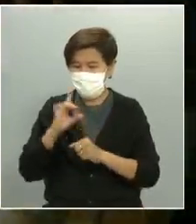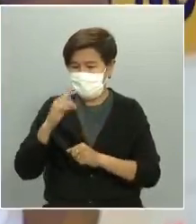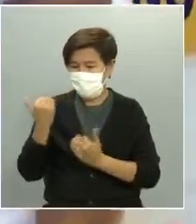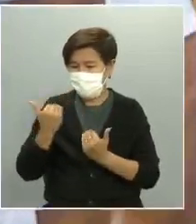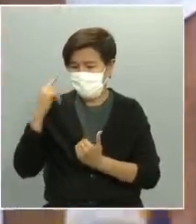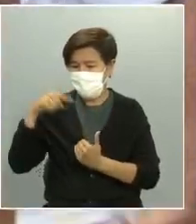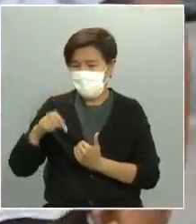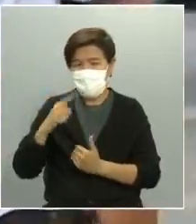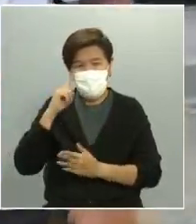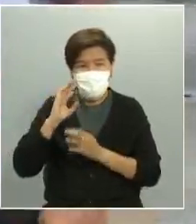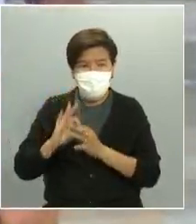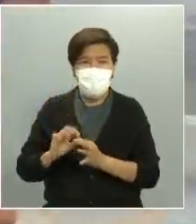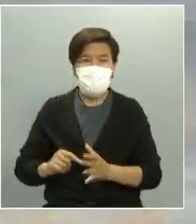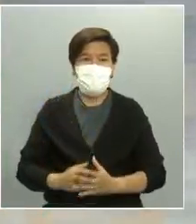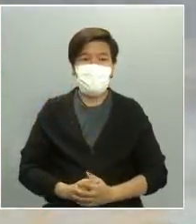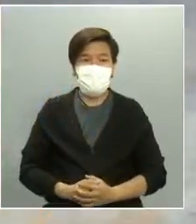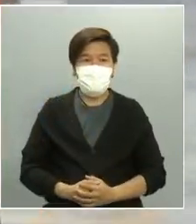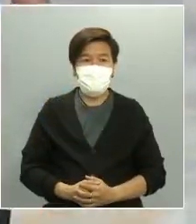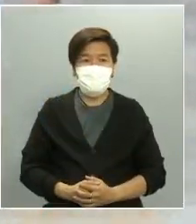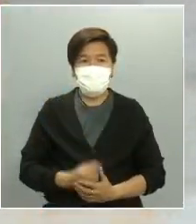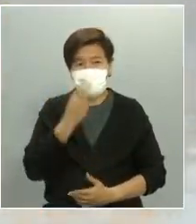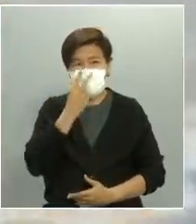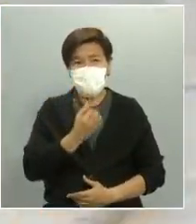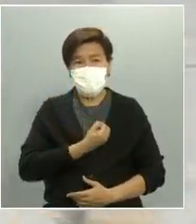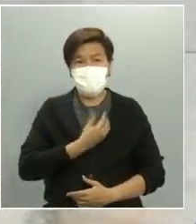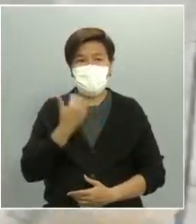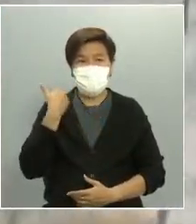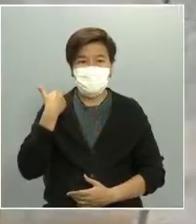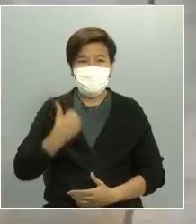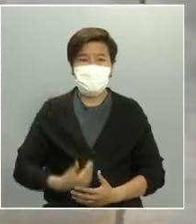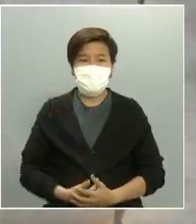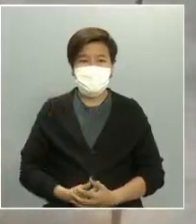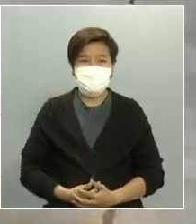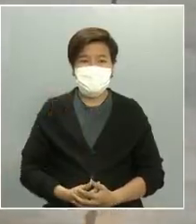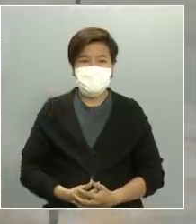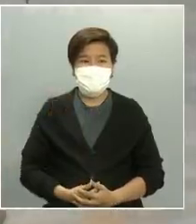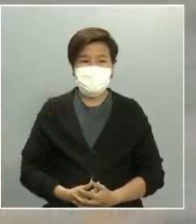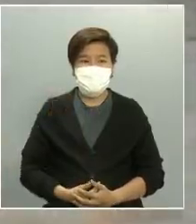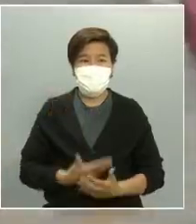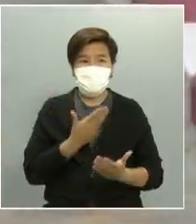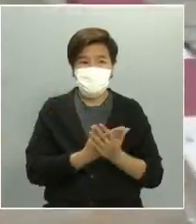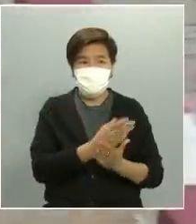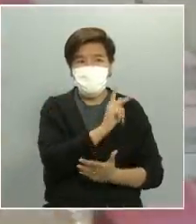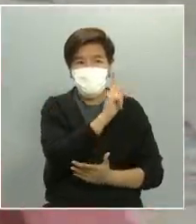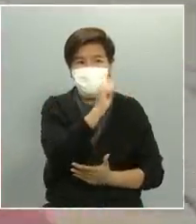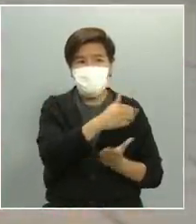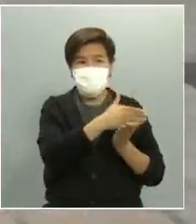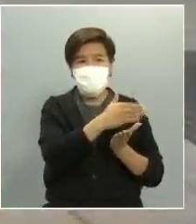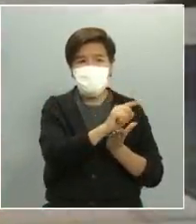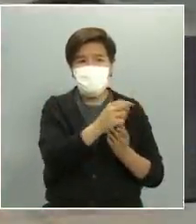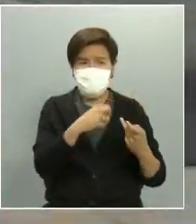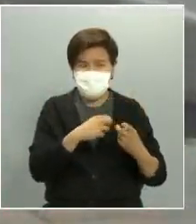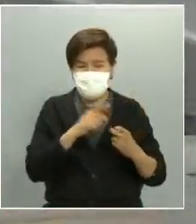พระหน้าตลกใจไหมเนี่ยเธอบอกยืมเงินมาก็ต้องจ่ายจะมันเกิดปัญหา